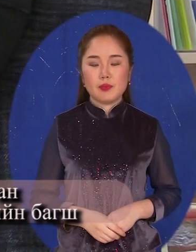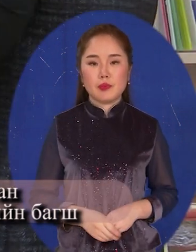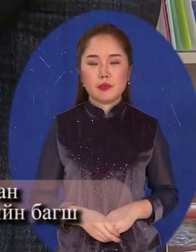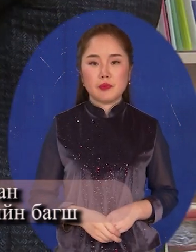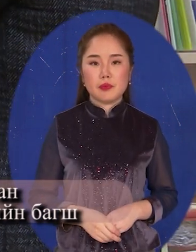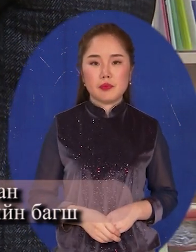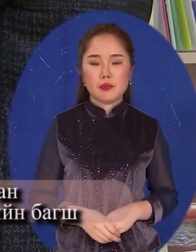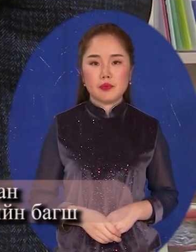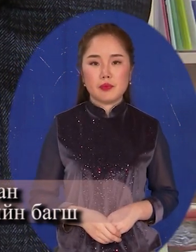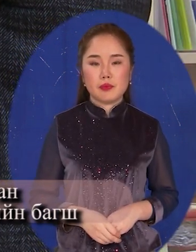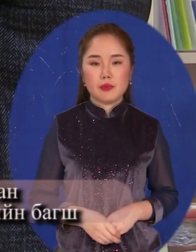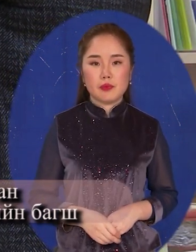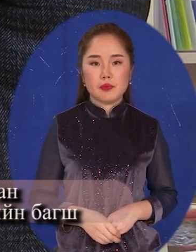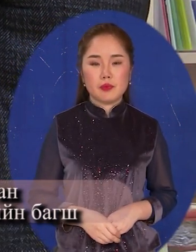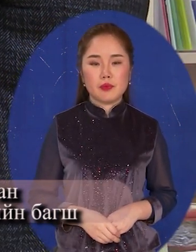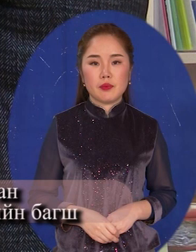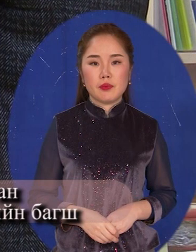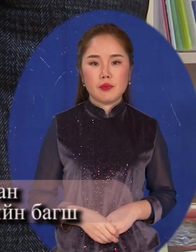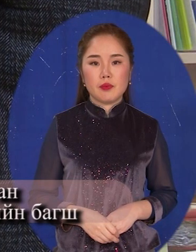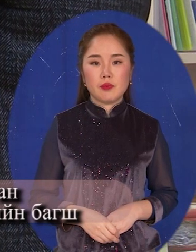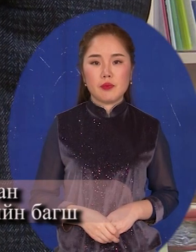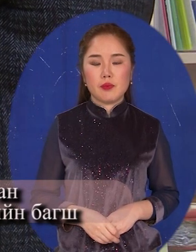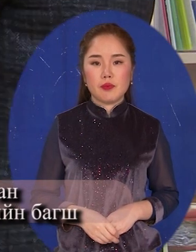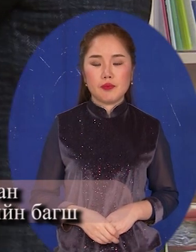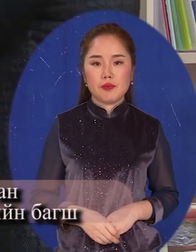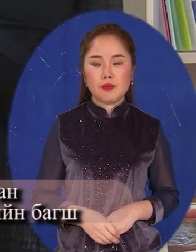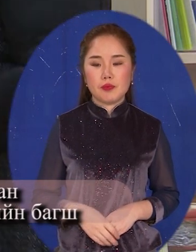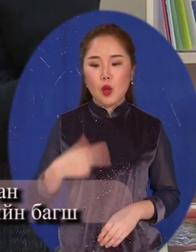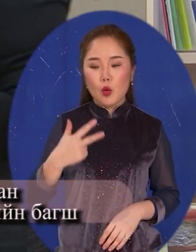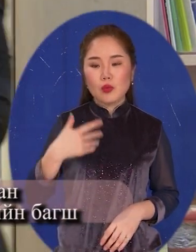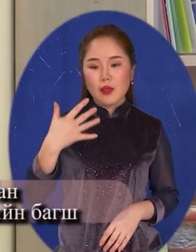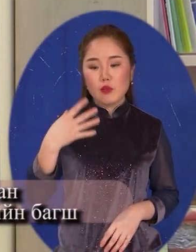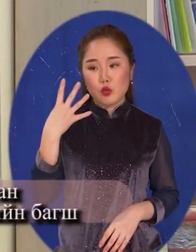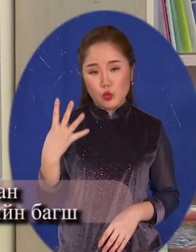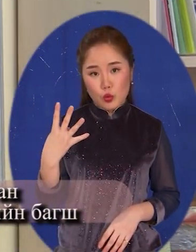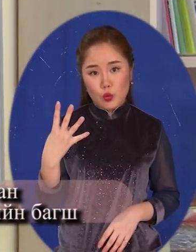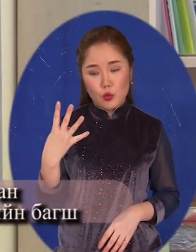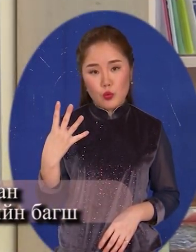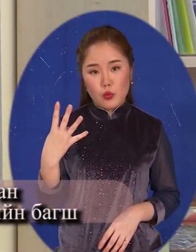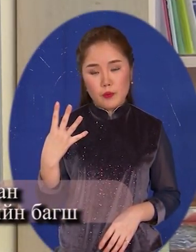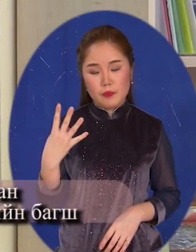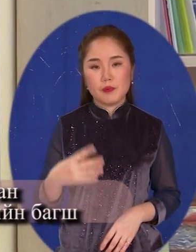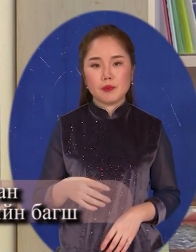болады? Мұнда 354 алынған.